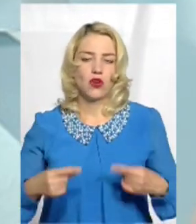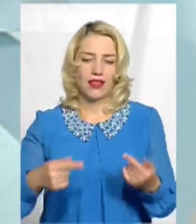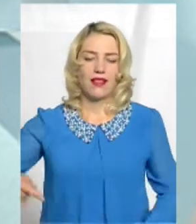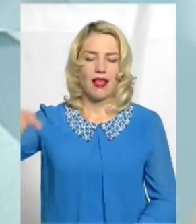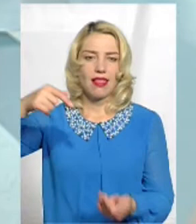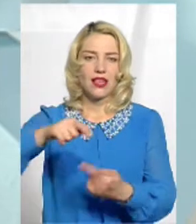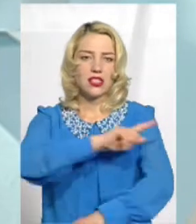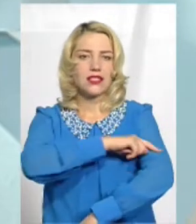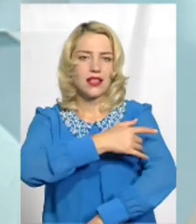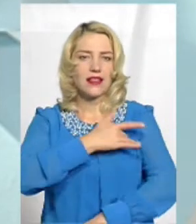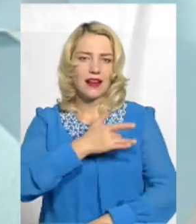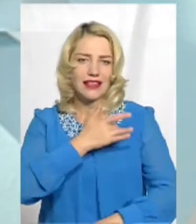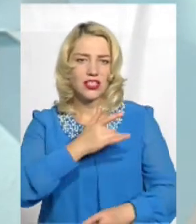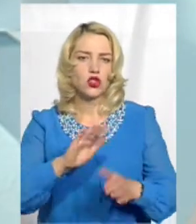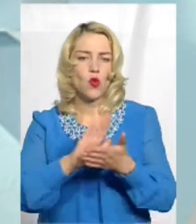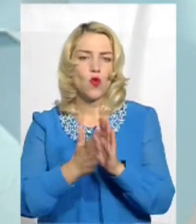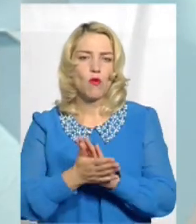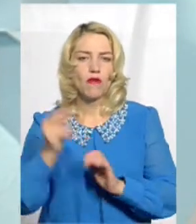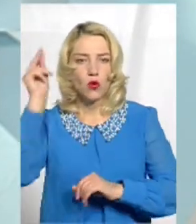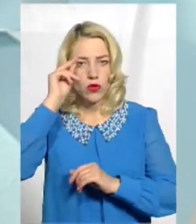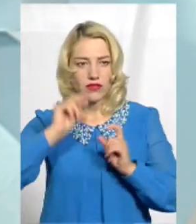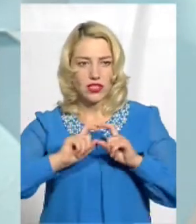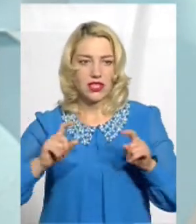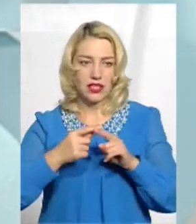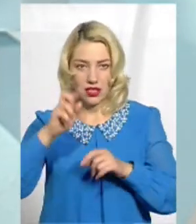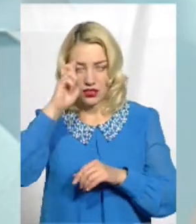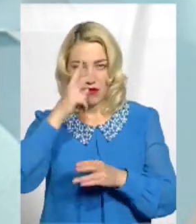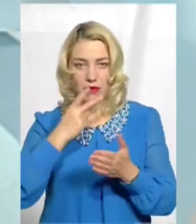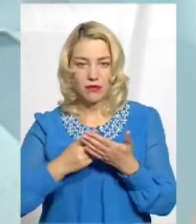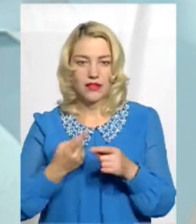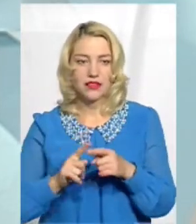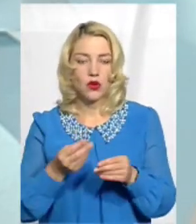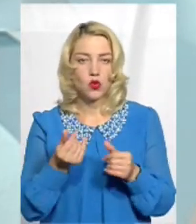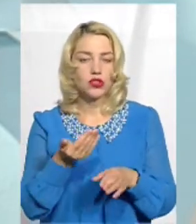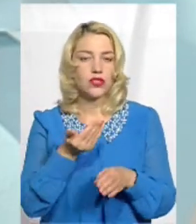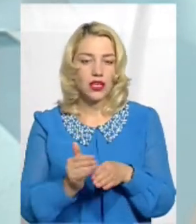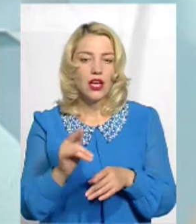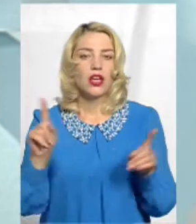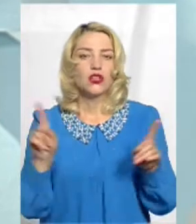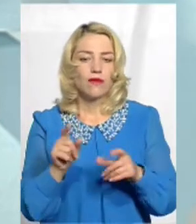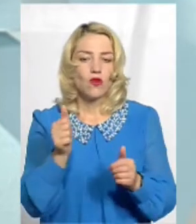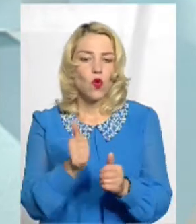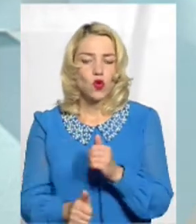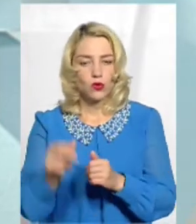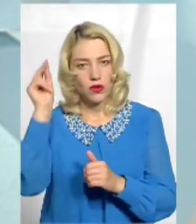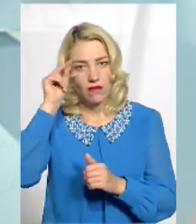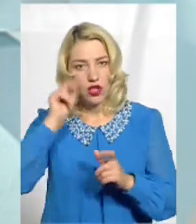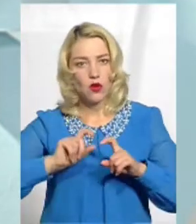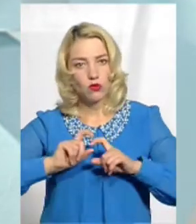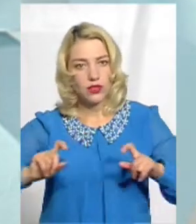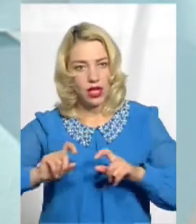умови у навчальних закладах. Власне, держава на це і передбачила кошти, щоб у кожному навчальному закладі